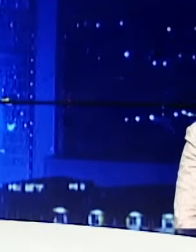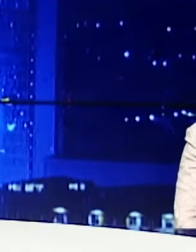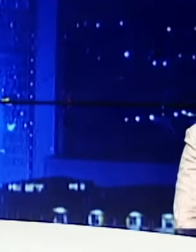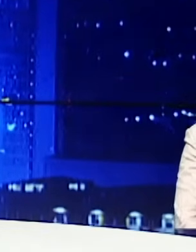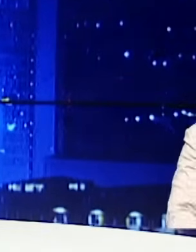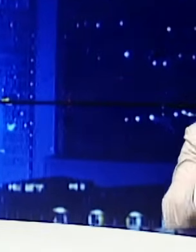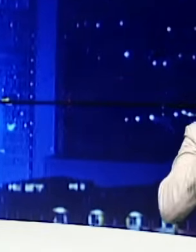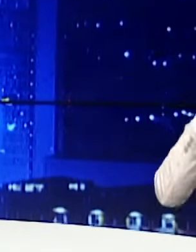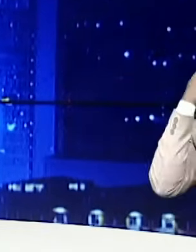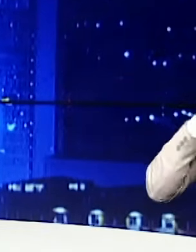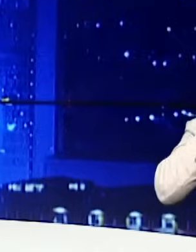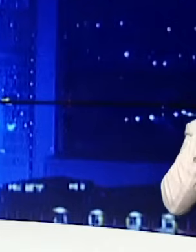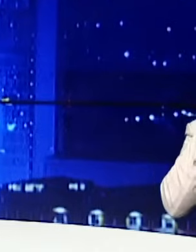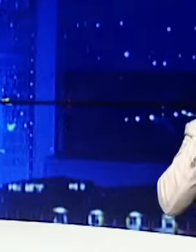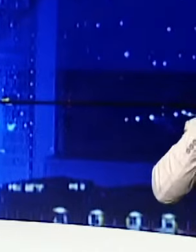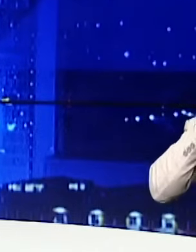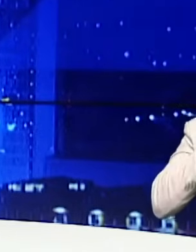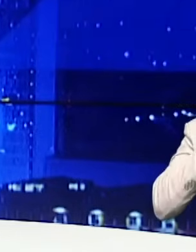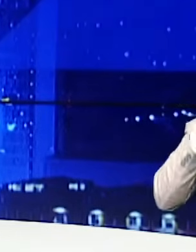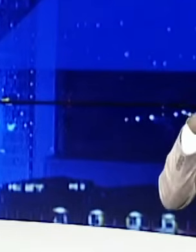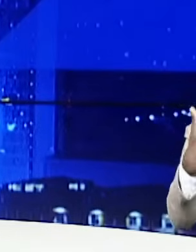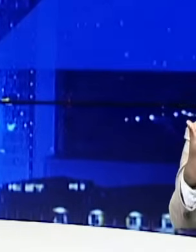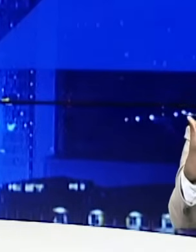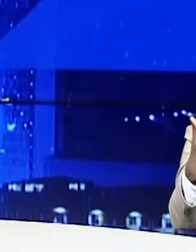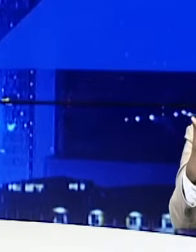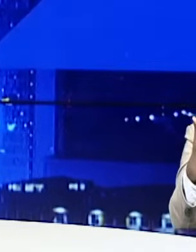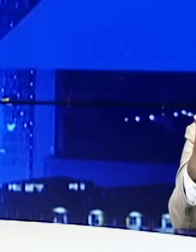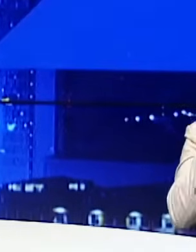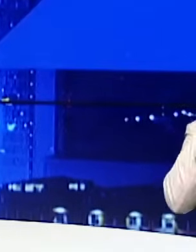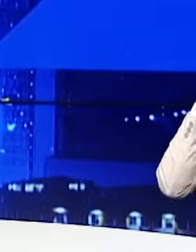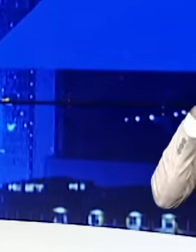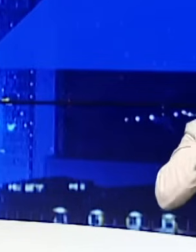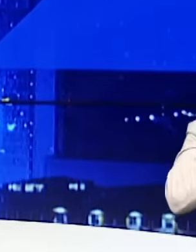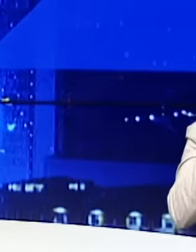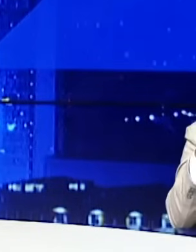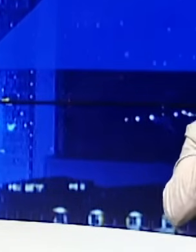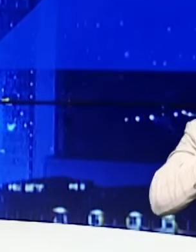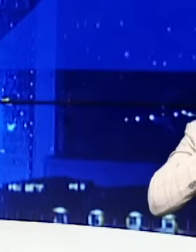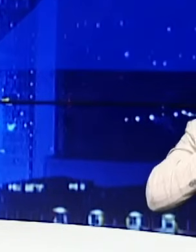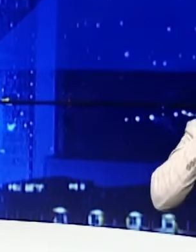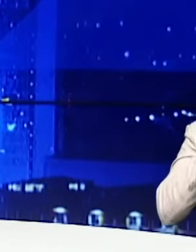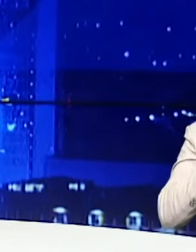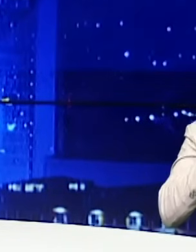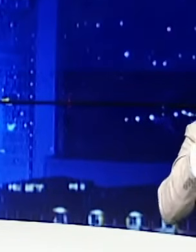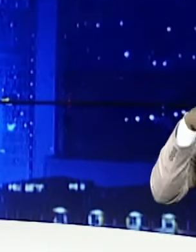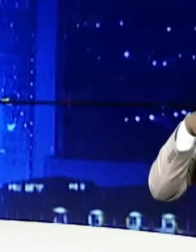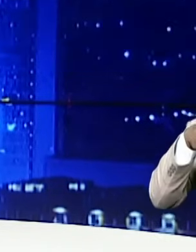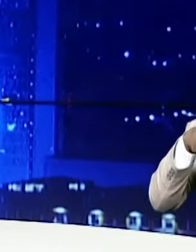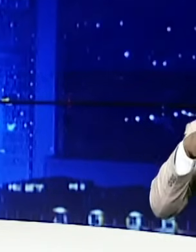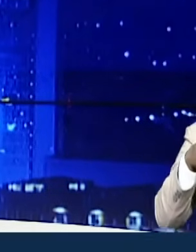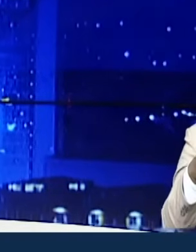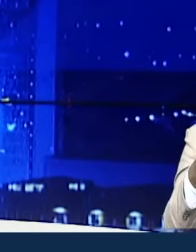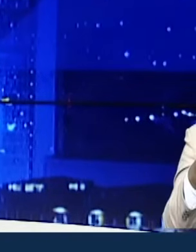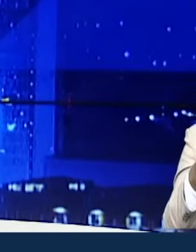Dukomeje amakuru yacu, mubonye ukuntu ejo rero bizaba byifashe. Twerekeze no mu yandi makuru. Ihuriro Nyarwanda ry'abagize inteko ishinga